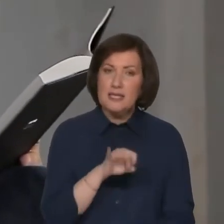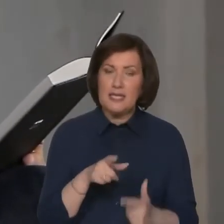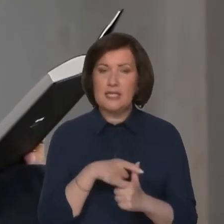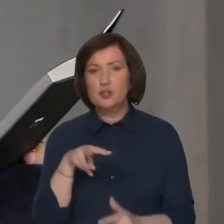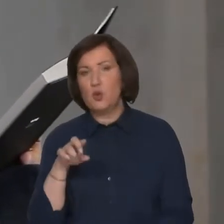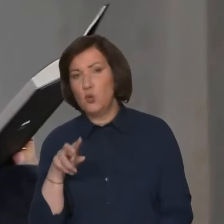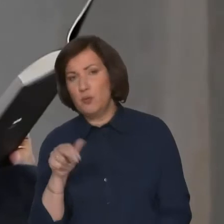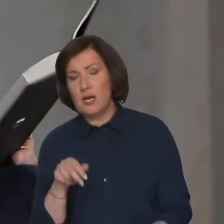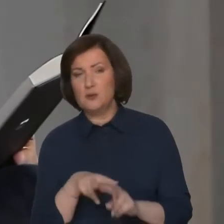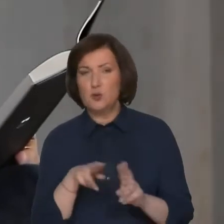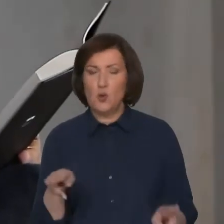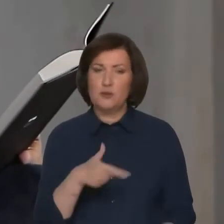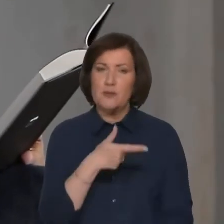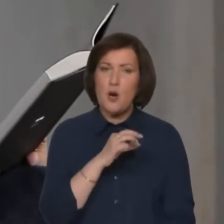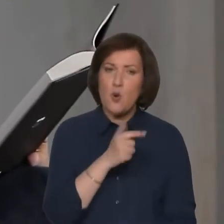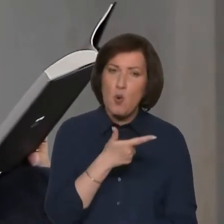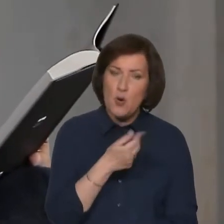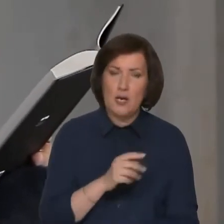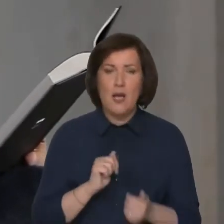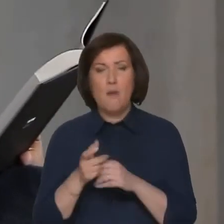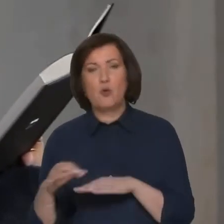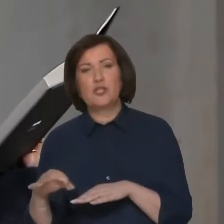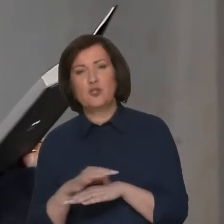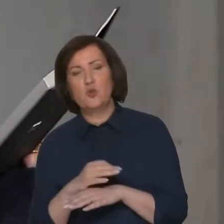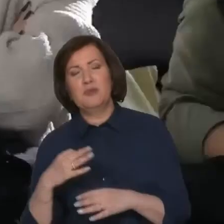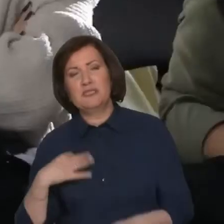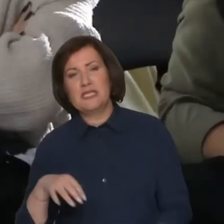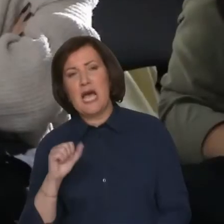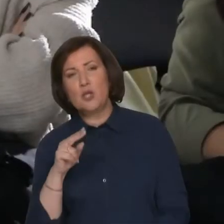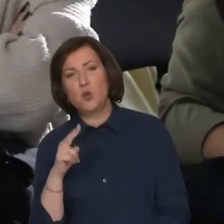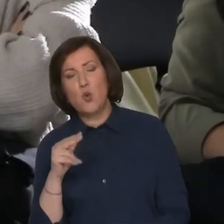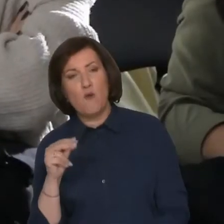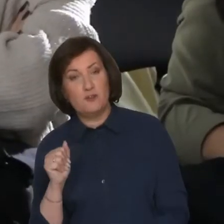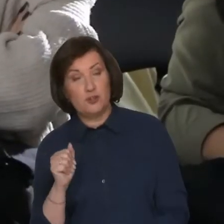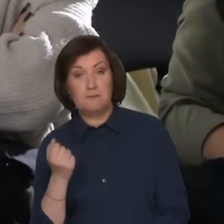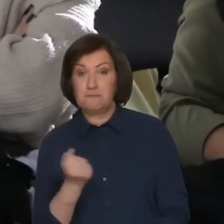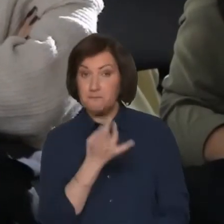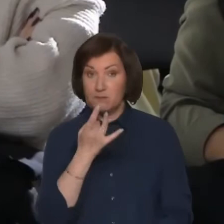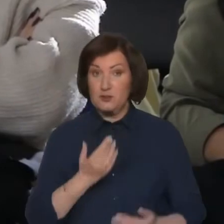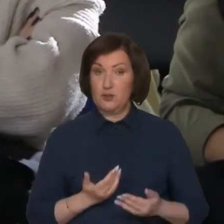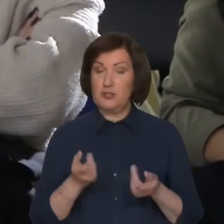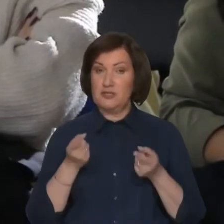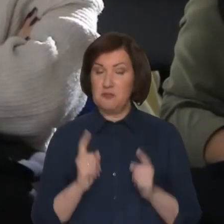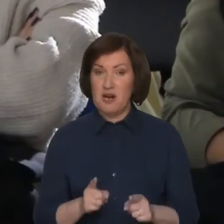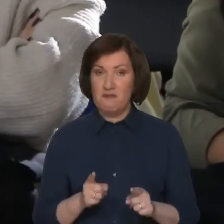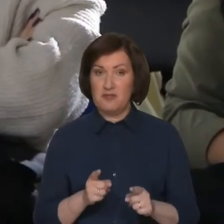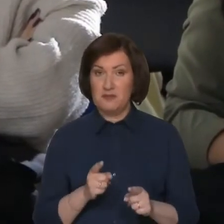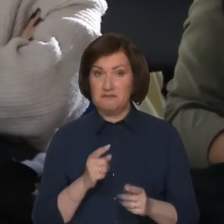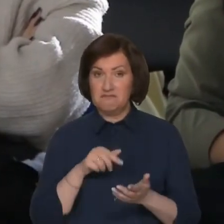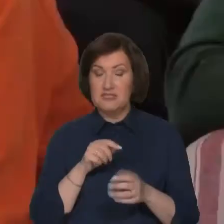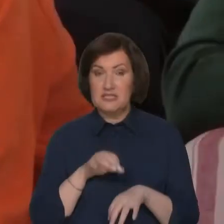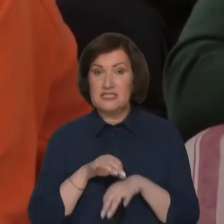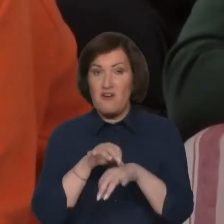І схожим на Гоголя, і позашлюбним сином Андруховича. Але одного разу життя справді завело мене на